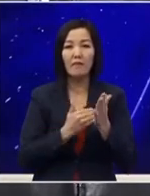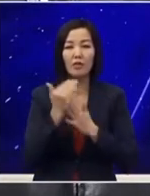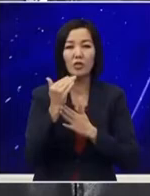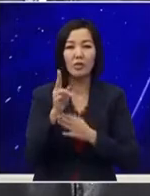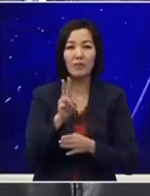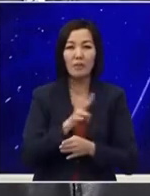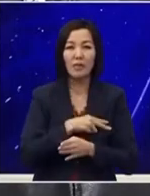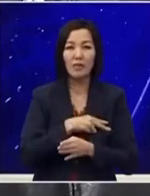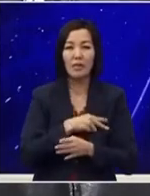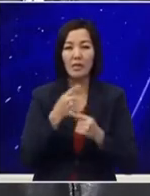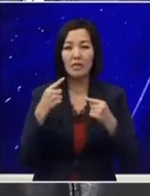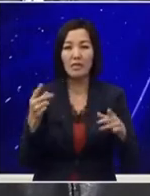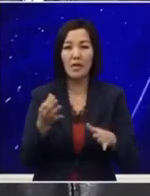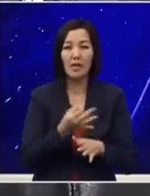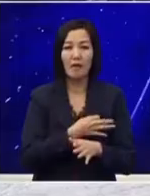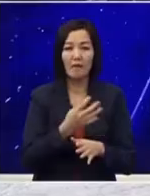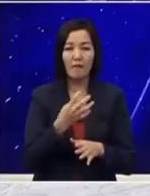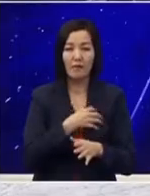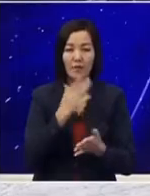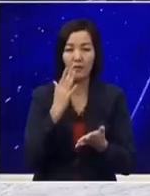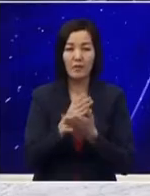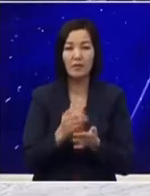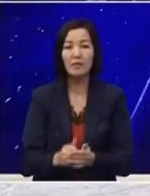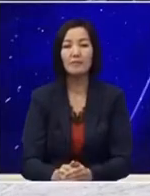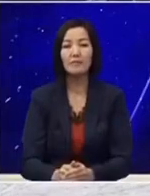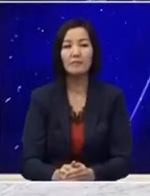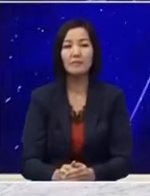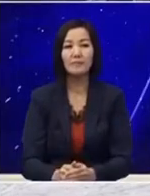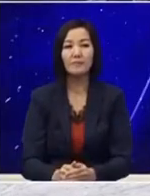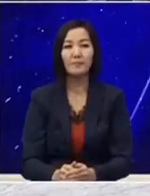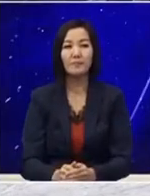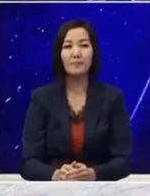10 медалей и других знаков отличия.